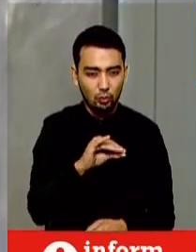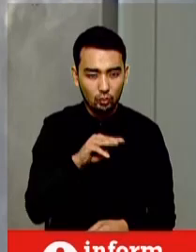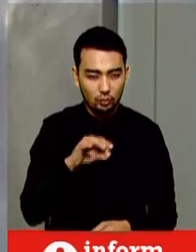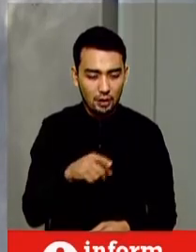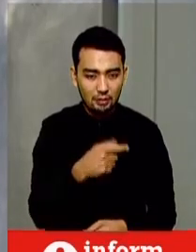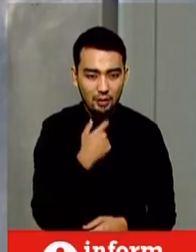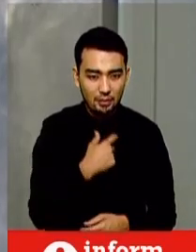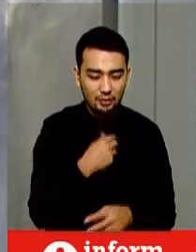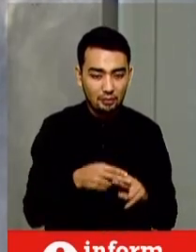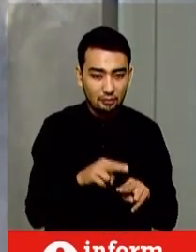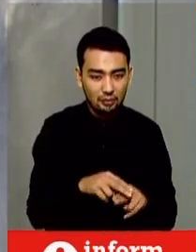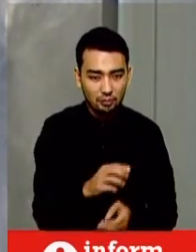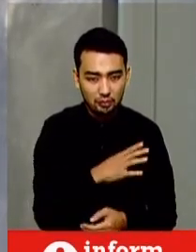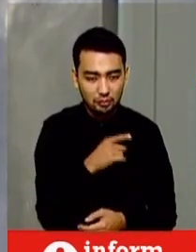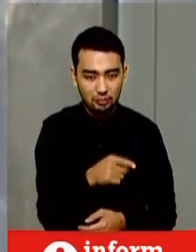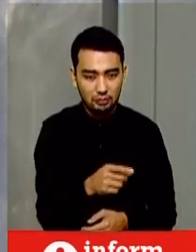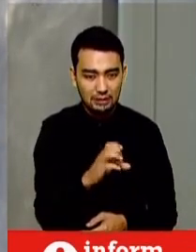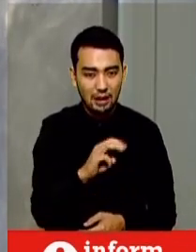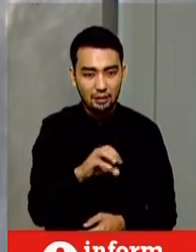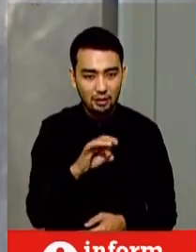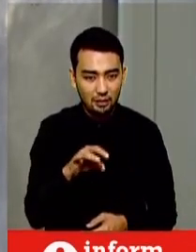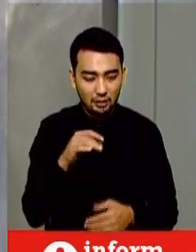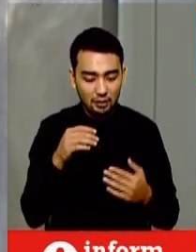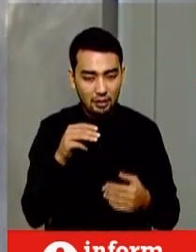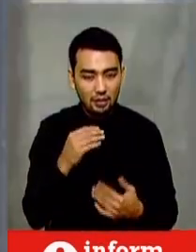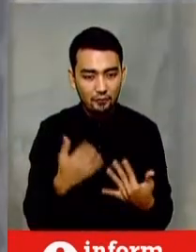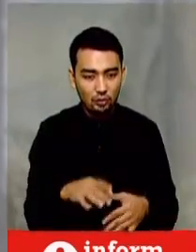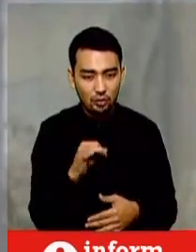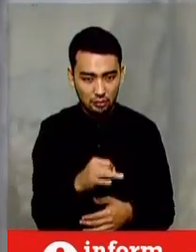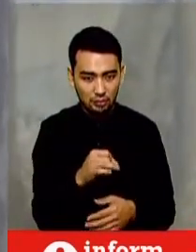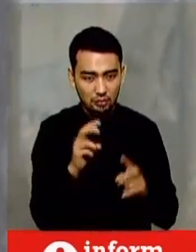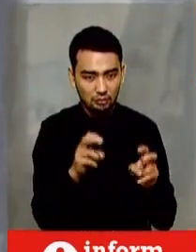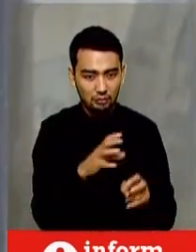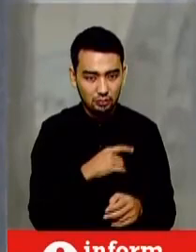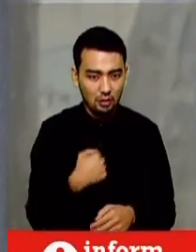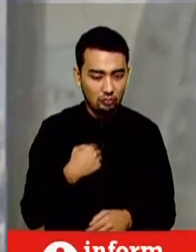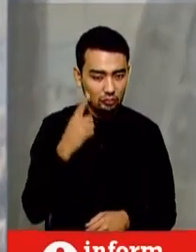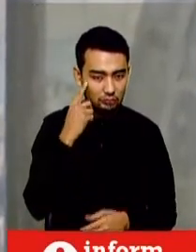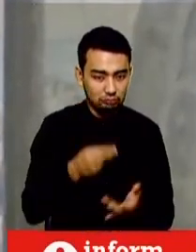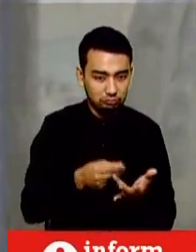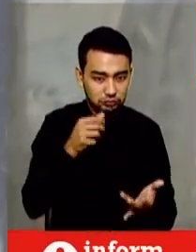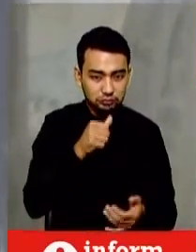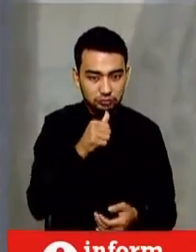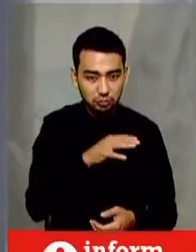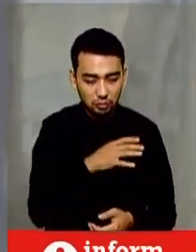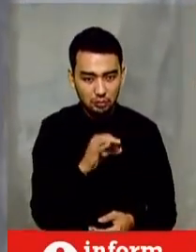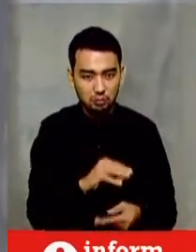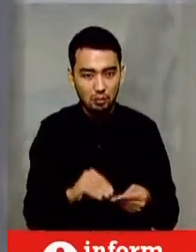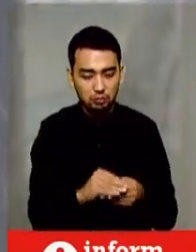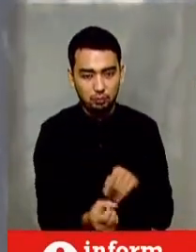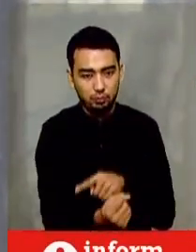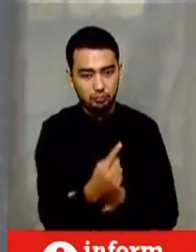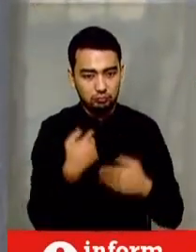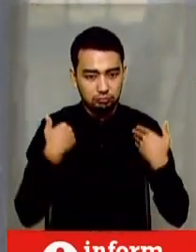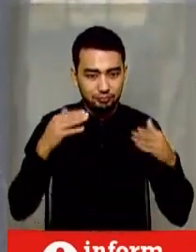этой же модели, этот же стандарт, все, это же название. Я сдал ее на экспертизы, и снова появились перья, но